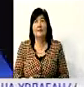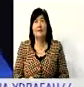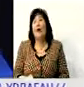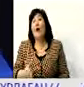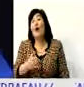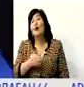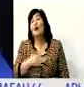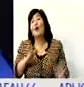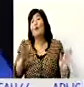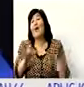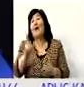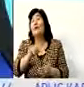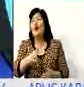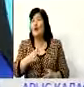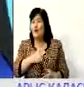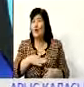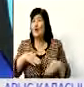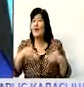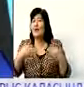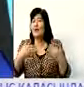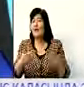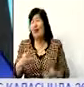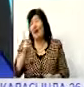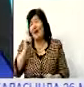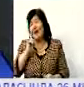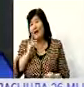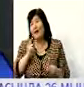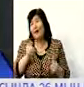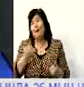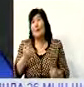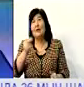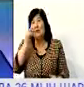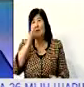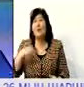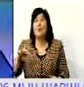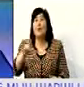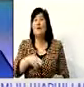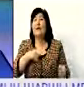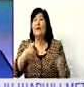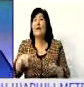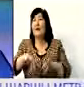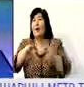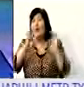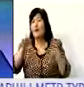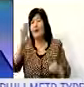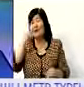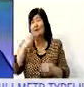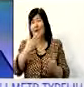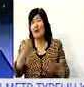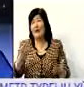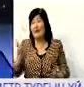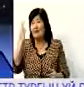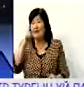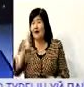Жүрекпен айтылған ән ғана жүрекке жетіп, жан дүниеңді рахатқа бөлейді. Мұны оңтүстік Қазақстан облысынан келген өнерлі жігіттер дәлелдеді.